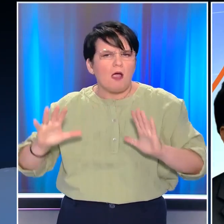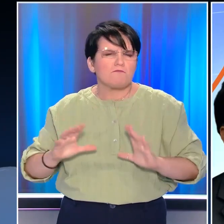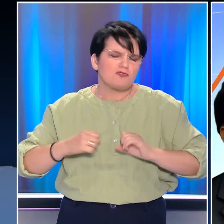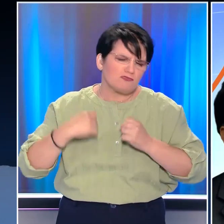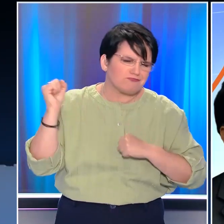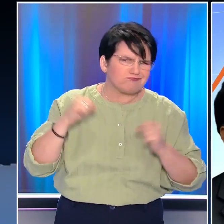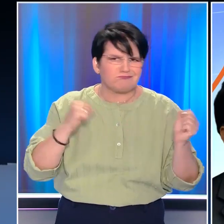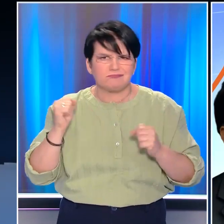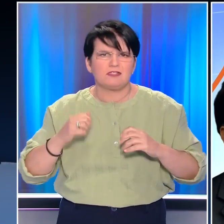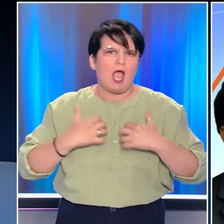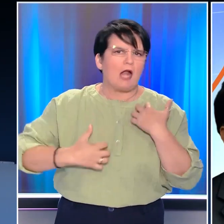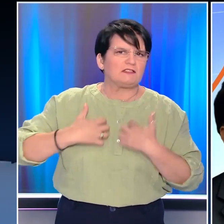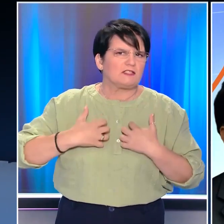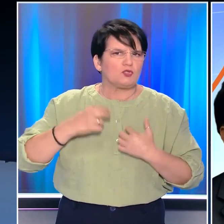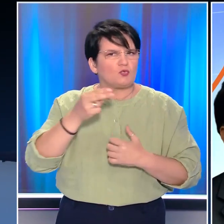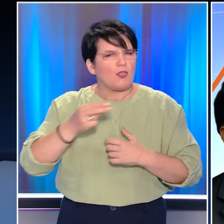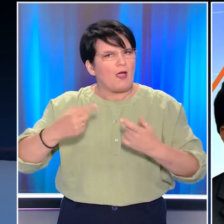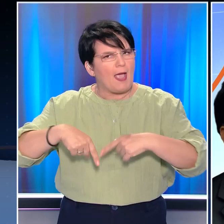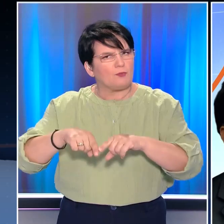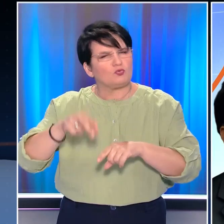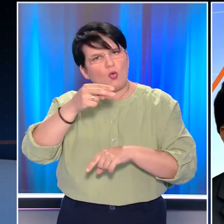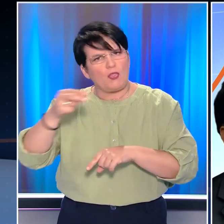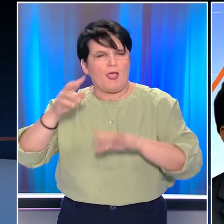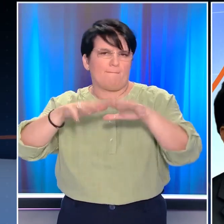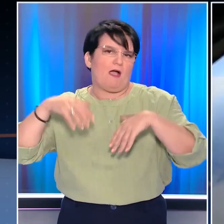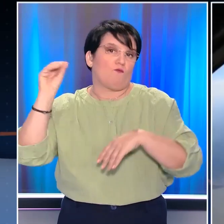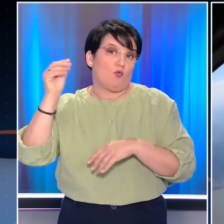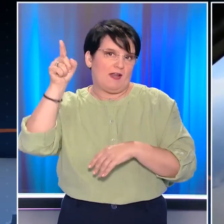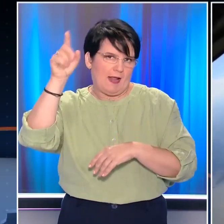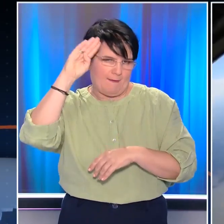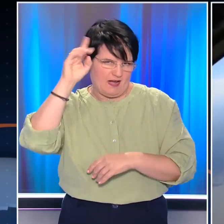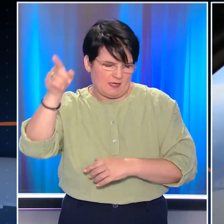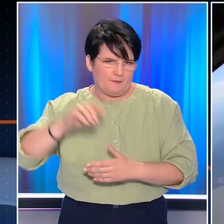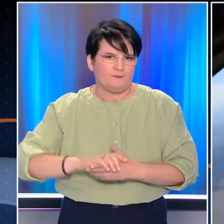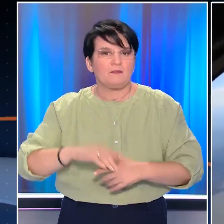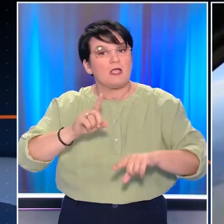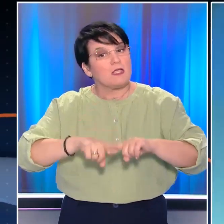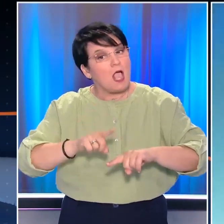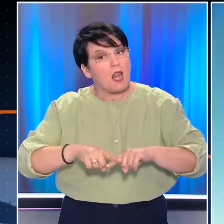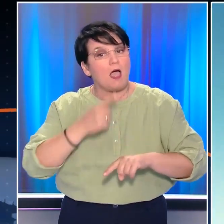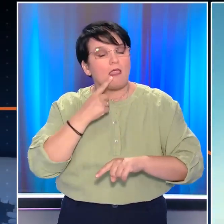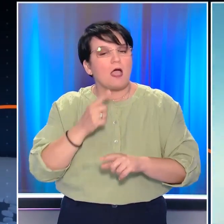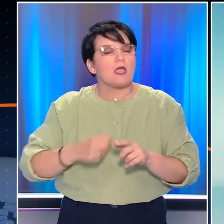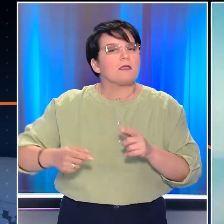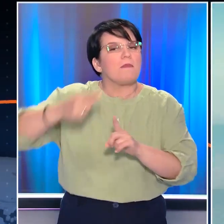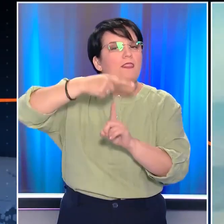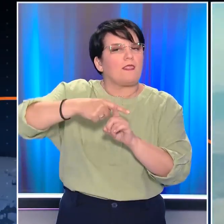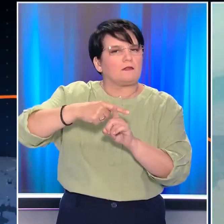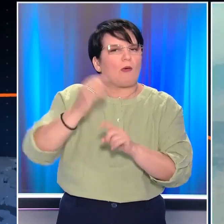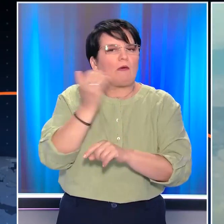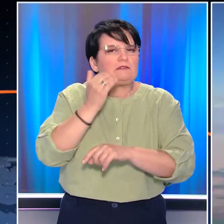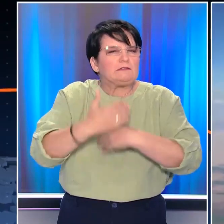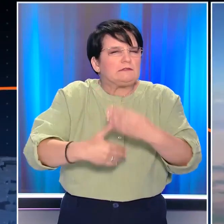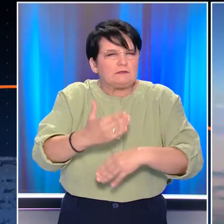εκφράζουμε τις ανησυχίες μας στους συναδέλφους μας στην Επιτροπή Εξωτερικών Υποθέσεων της Βουλής. Η Αθήνα πάντως, για να έχει το πλεονέκτημα χωρίς να χάσει χρόνο,